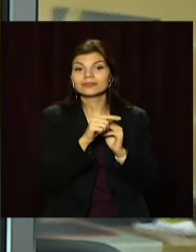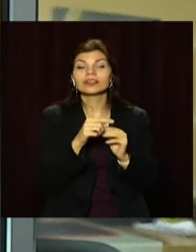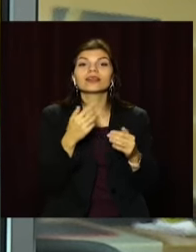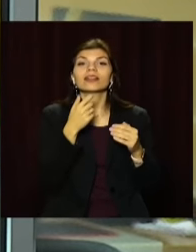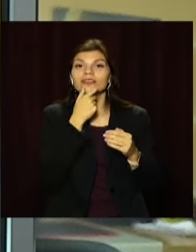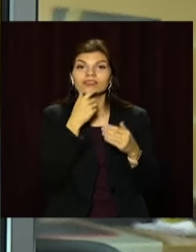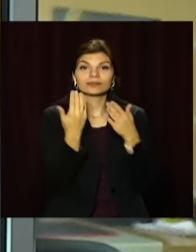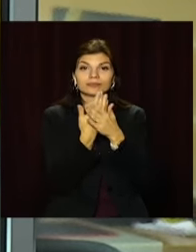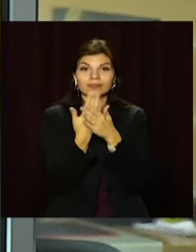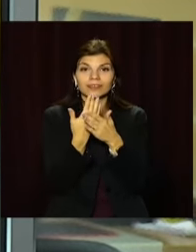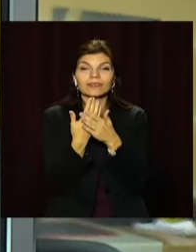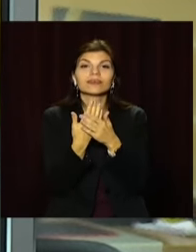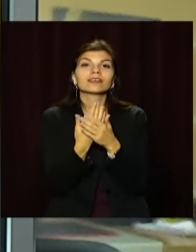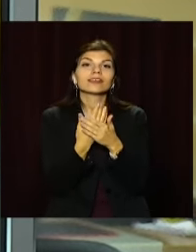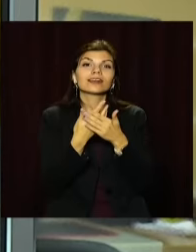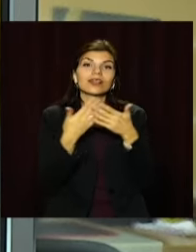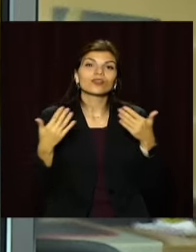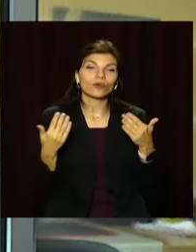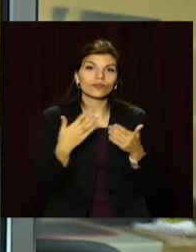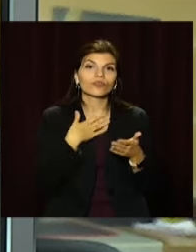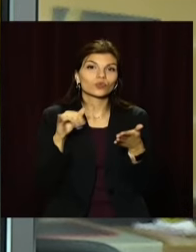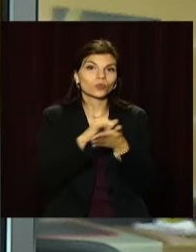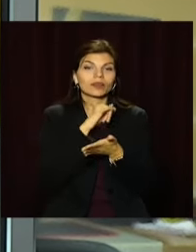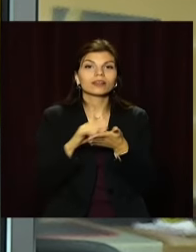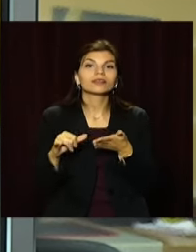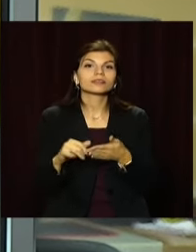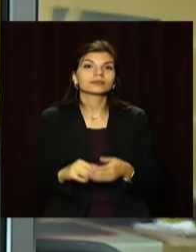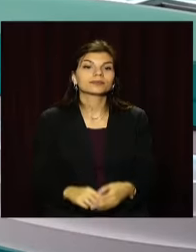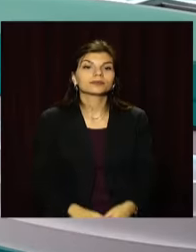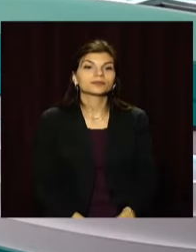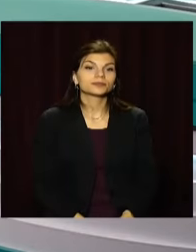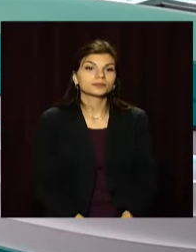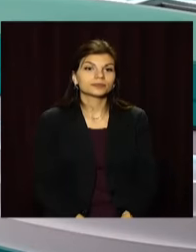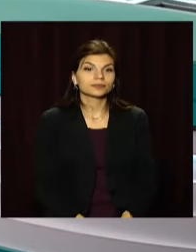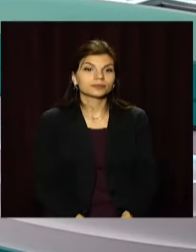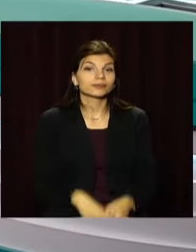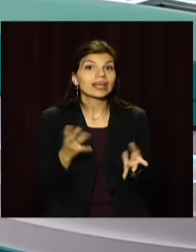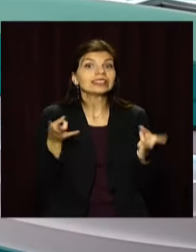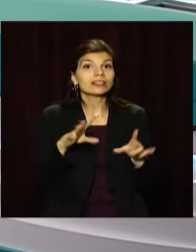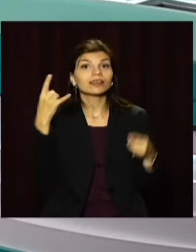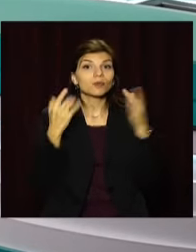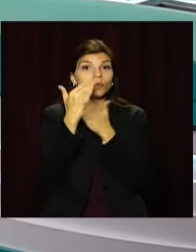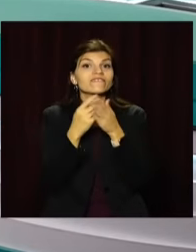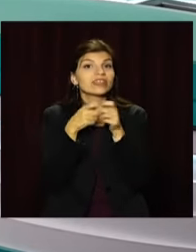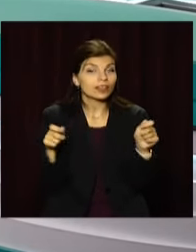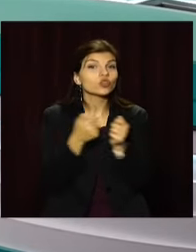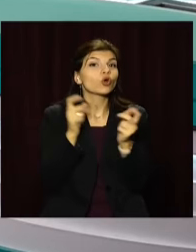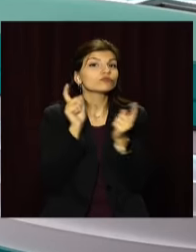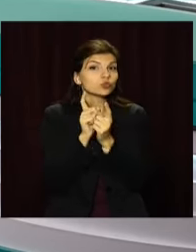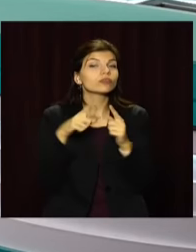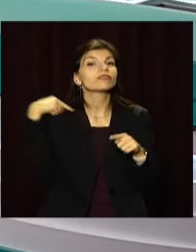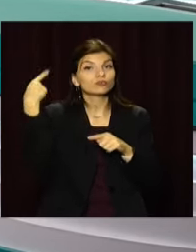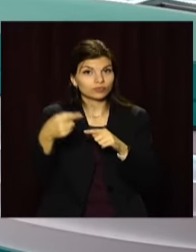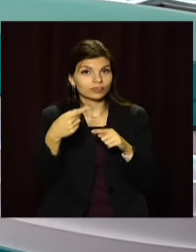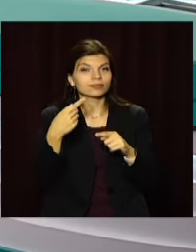Дивіться сюжети в соціальних мережах та на нашому ютуб-каналі. Залишайтесь відкритим. До зустрічі в